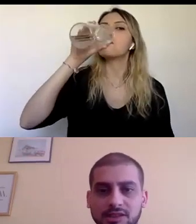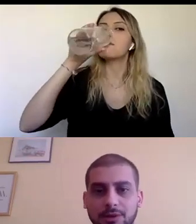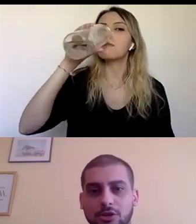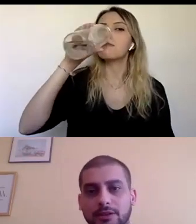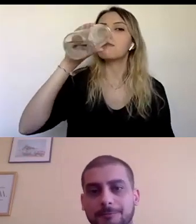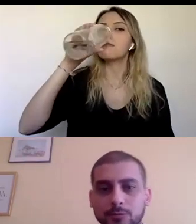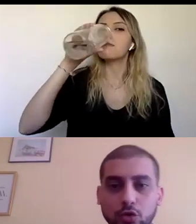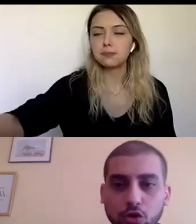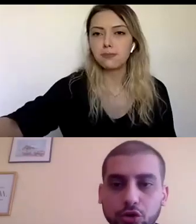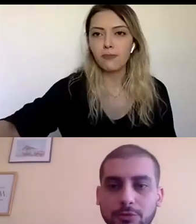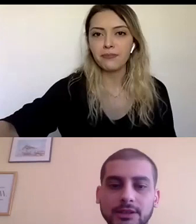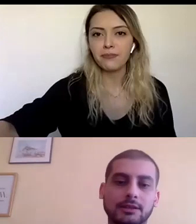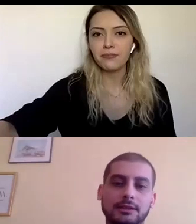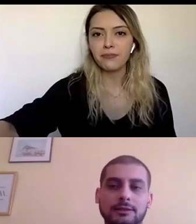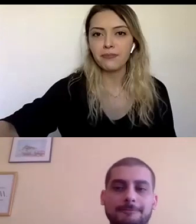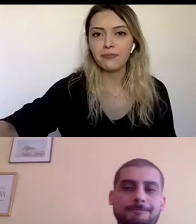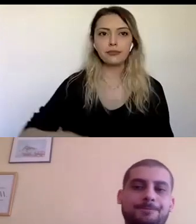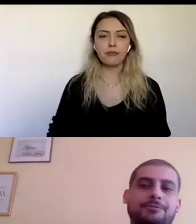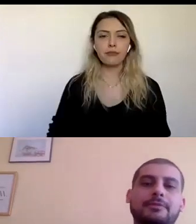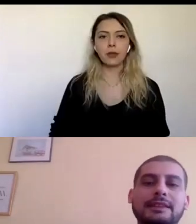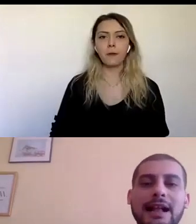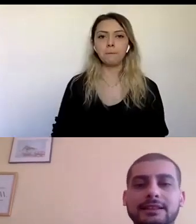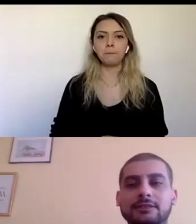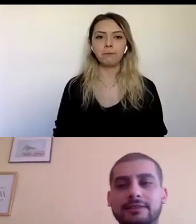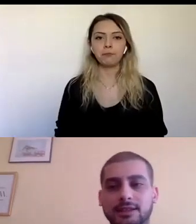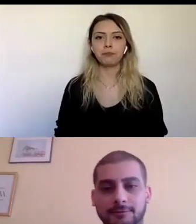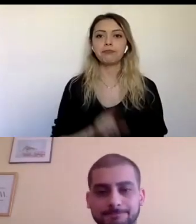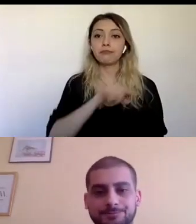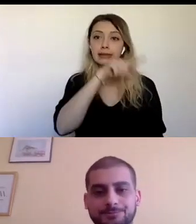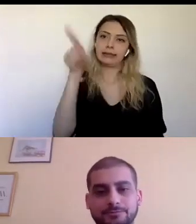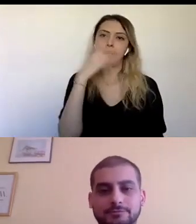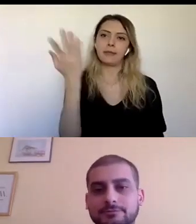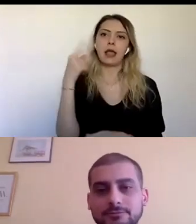Şimdi size böyle bir Google dokümanı geldiğini varsayın.